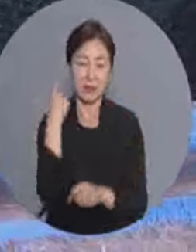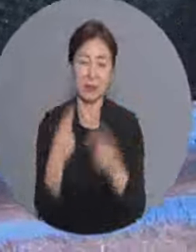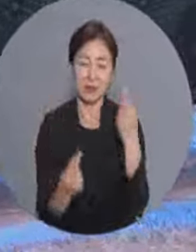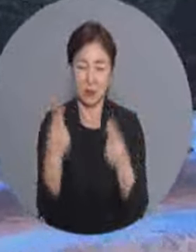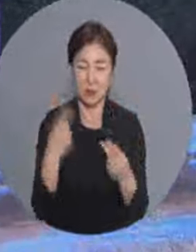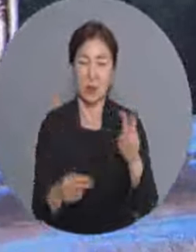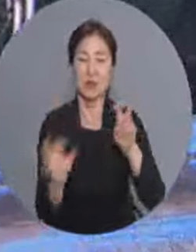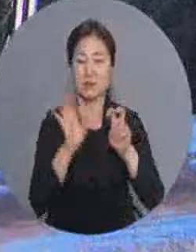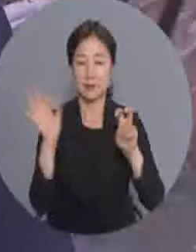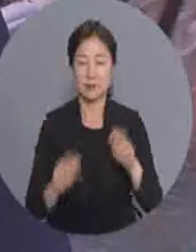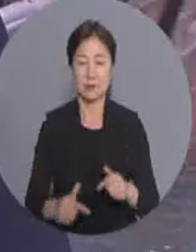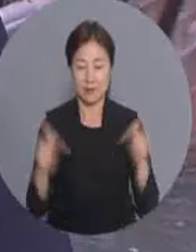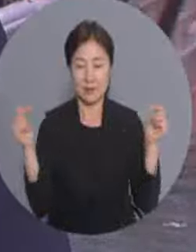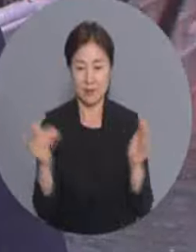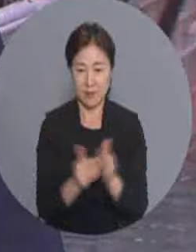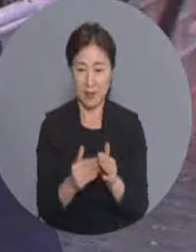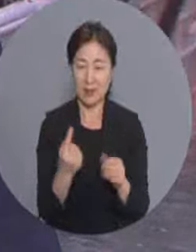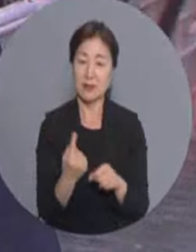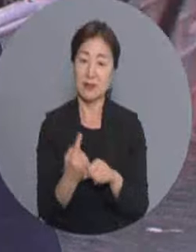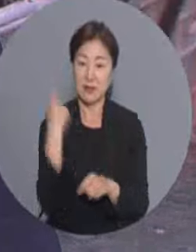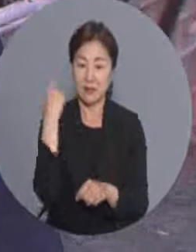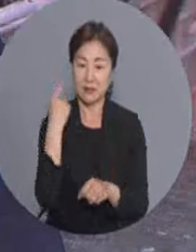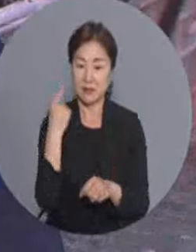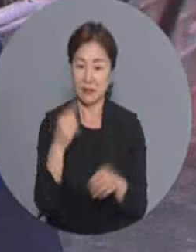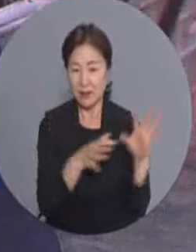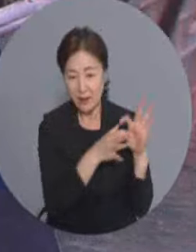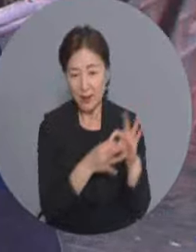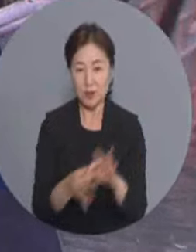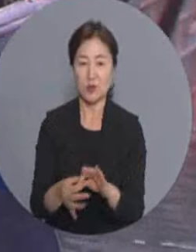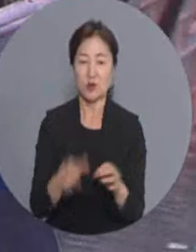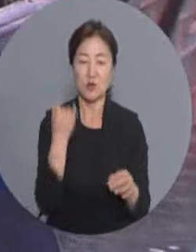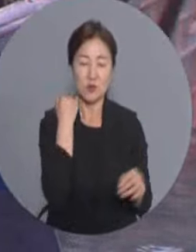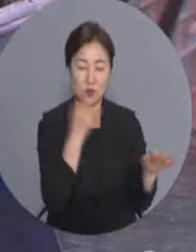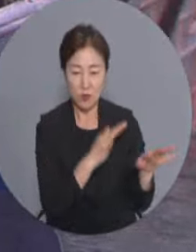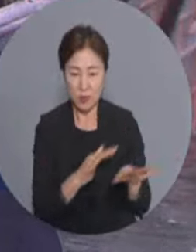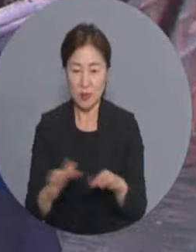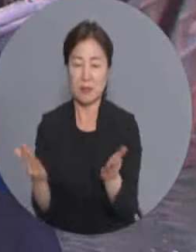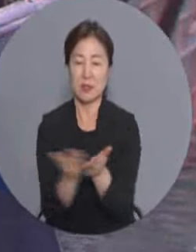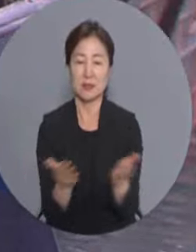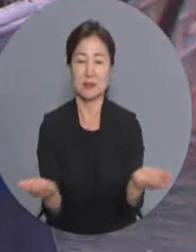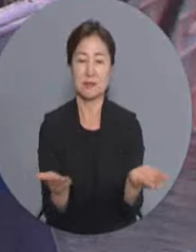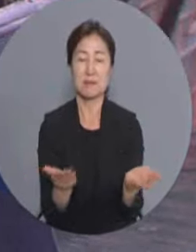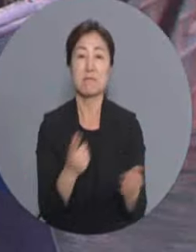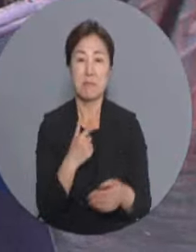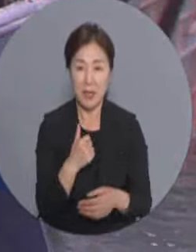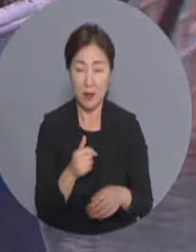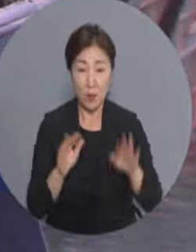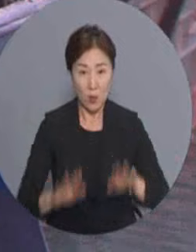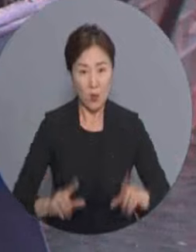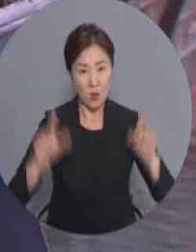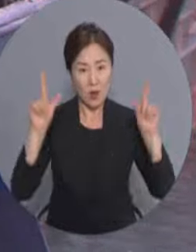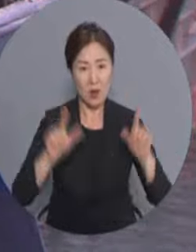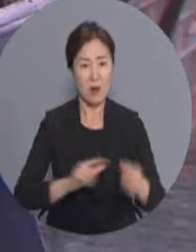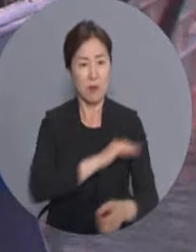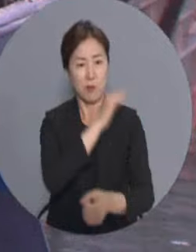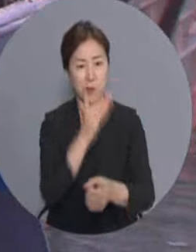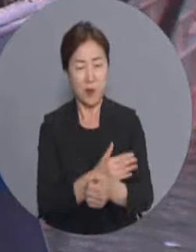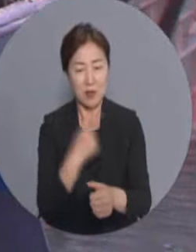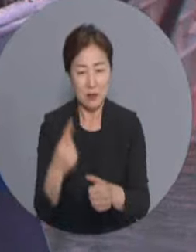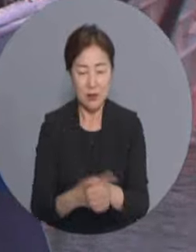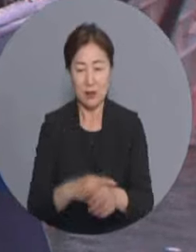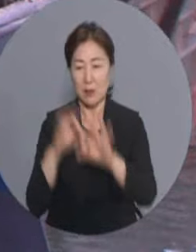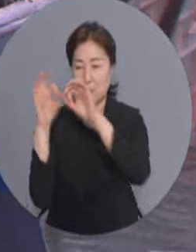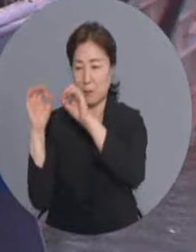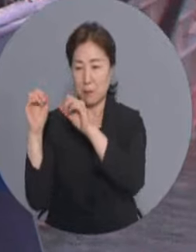20% 늘었습니다. 작년에는 계속 그 물때 맞춰서 조업은 계속 했었거든요. 올해는 물량은 많은데 가격이 떨어지다